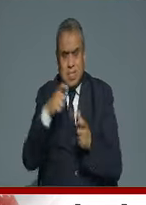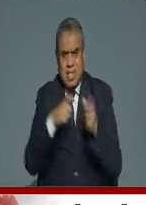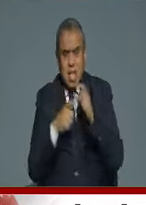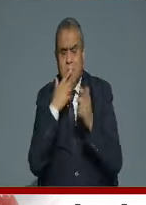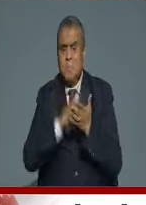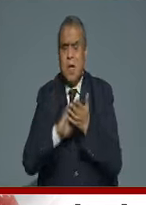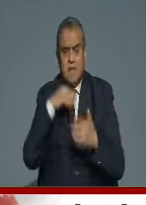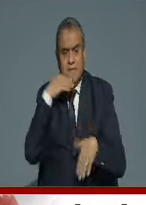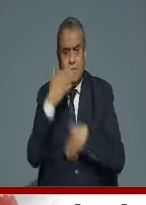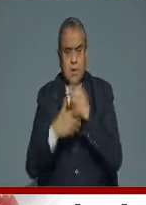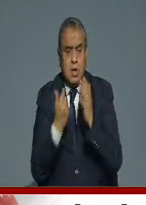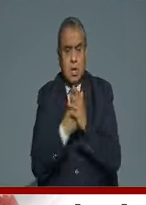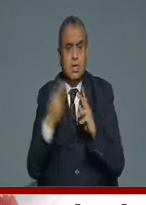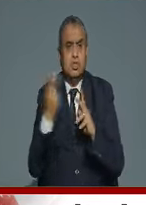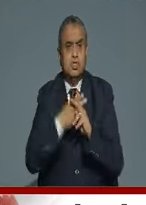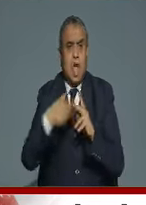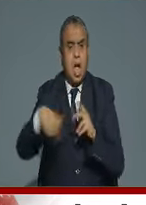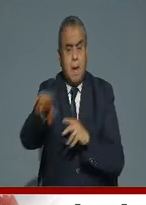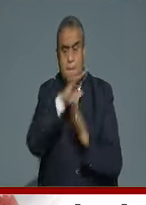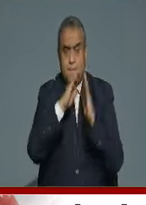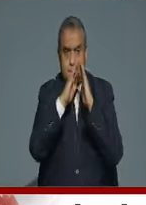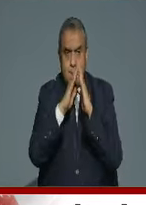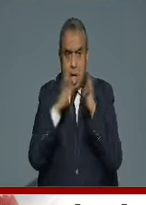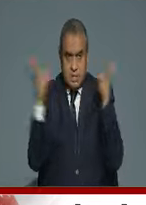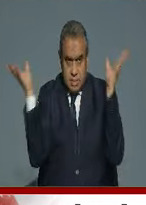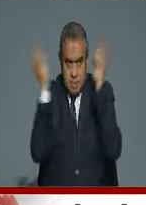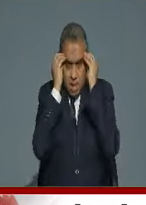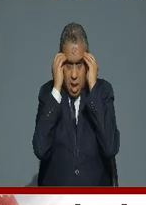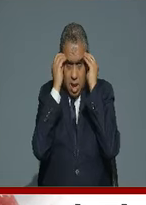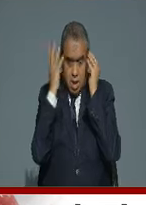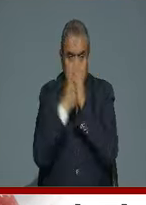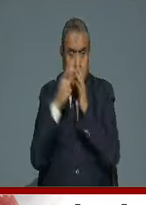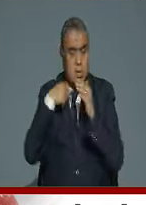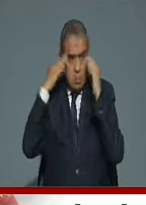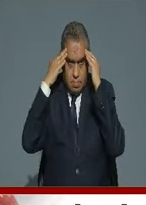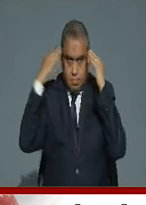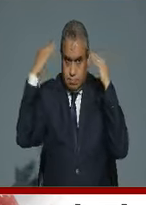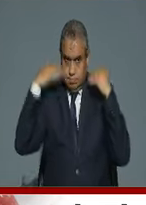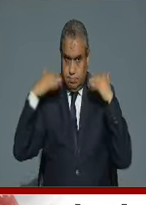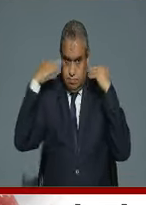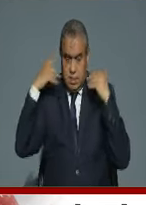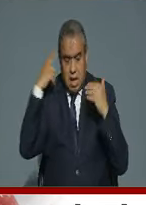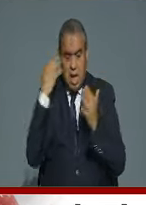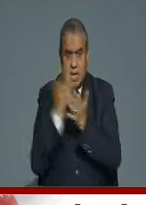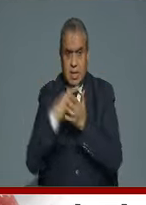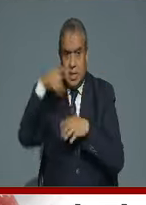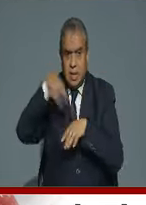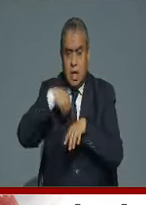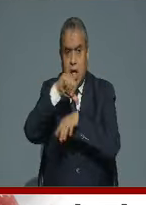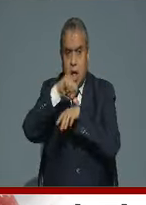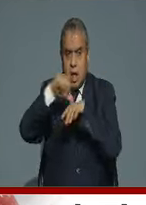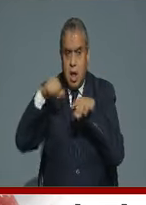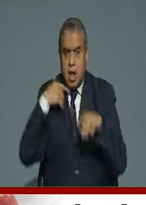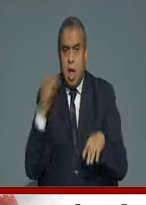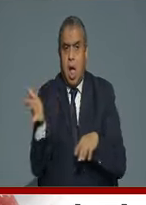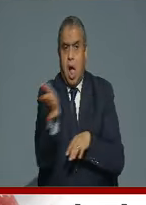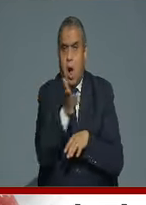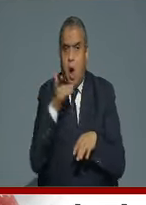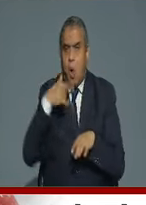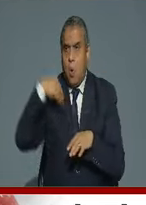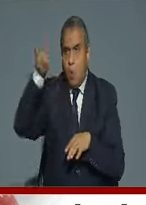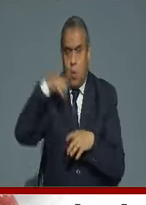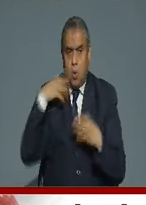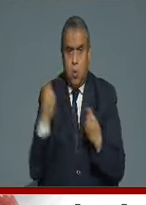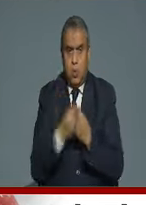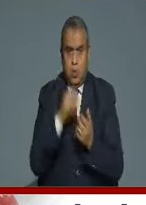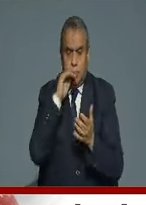ده للمصريين كلها عشان الدنيا كلها بتقف جنب بعضها، وإحنا أشقائنا يعني أشقائنا